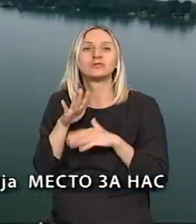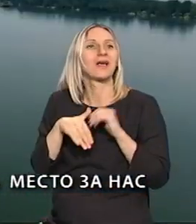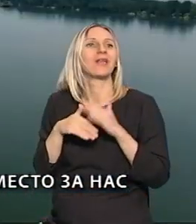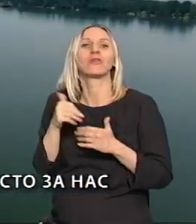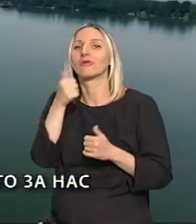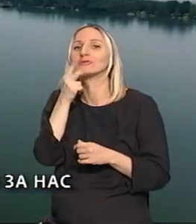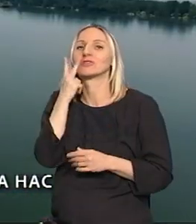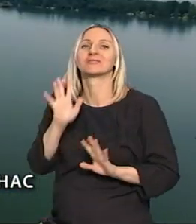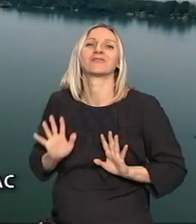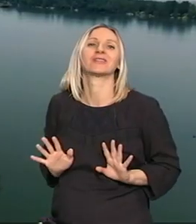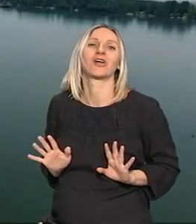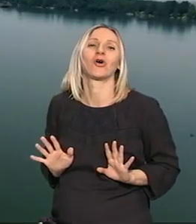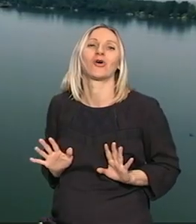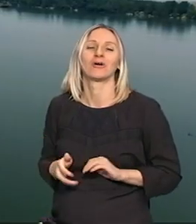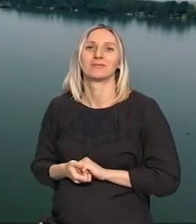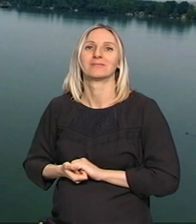onim što si vidio.